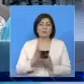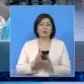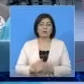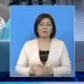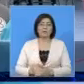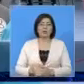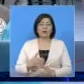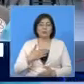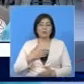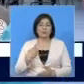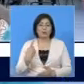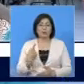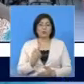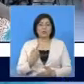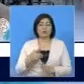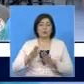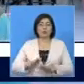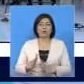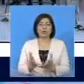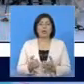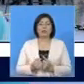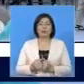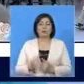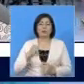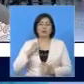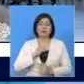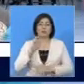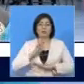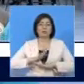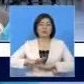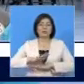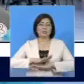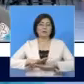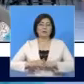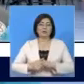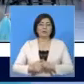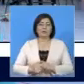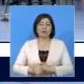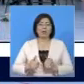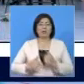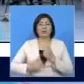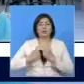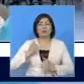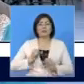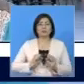алаң қалауымен бүгін бірінші орын алдым. Өзім жерме, неме, қойысты алып қалып отырмын, намысты бермей.